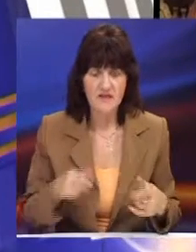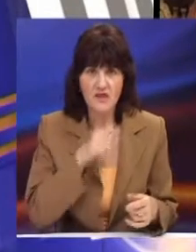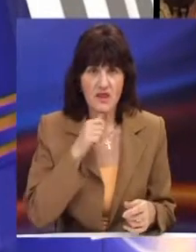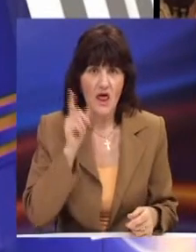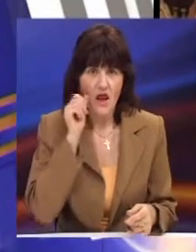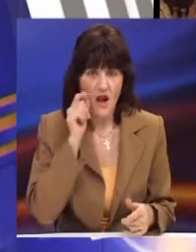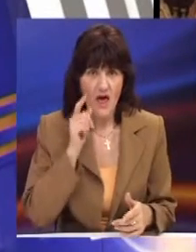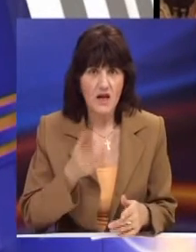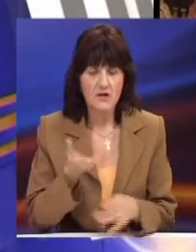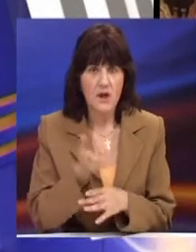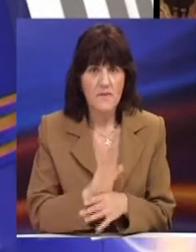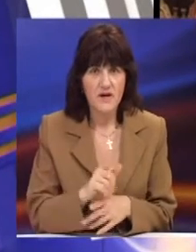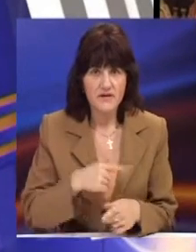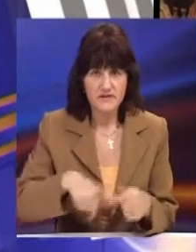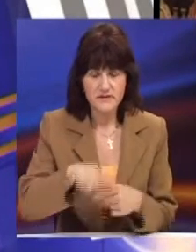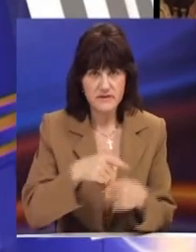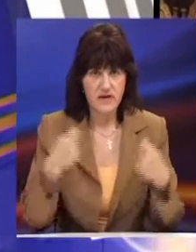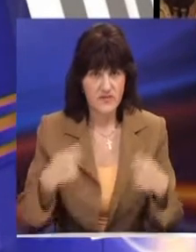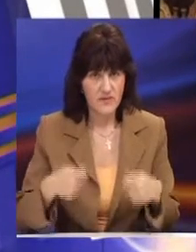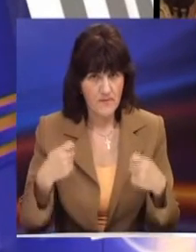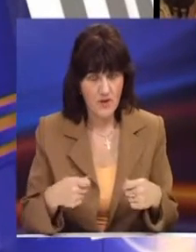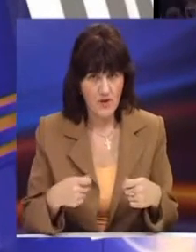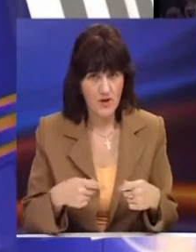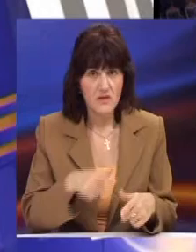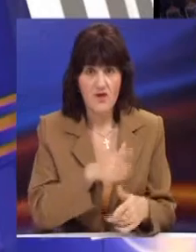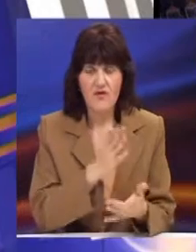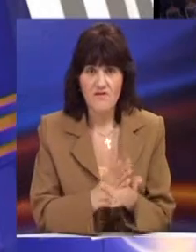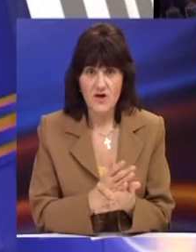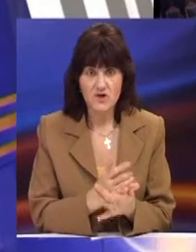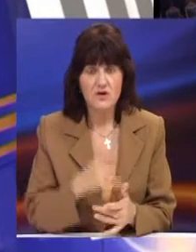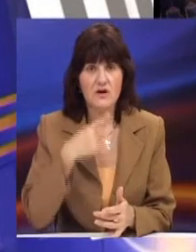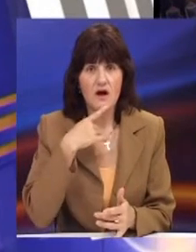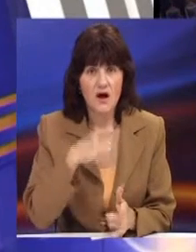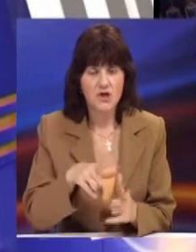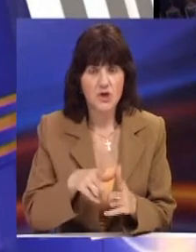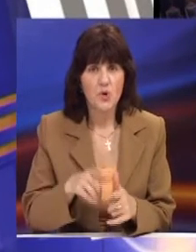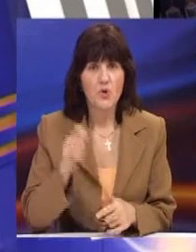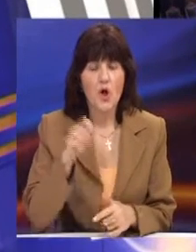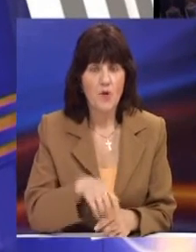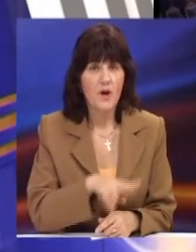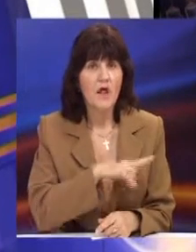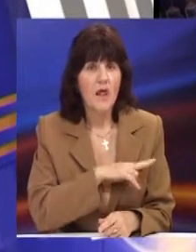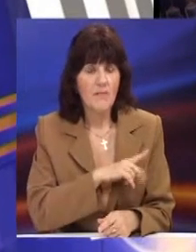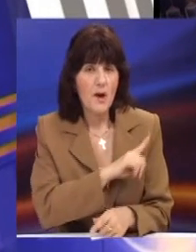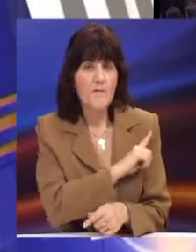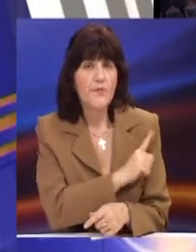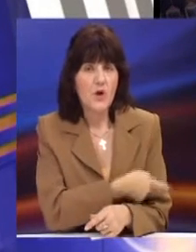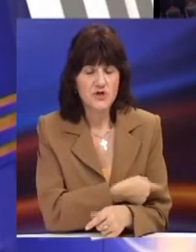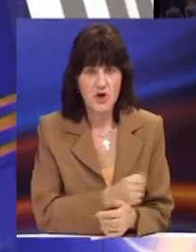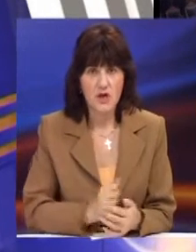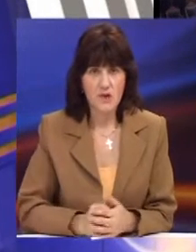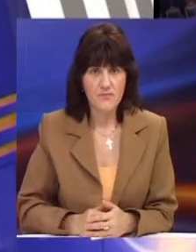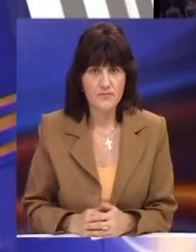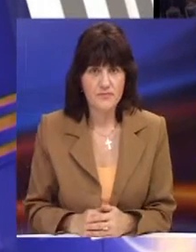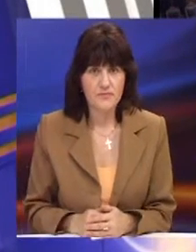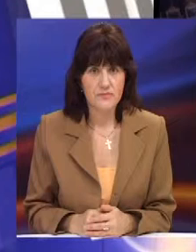narodni poslanik sa liste oko DS-a. Sa druge strane, DS već sada najavljuje da će u odborničkoj grupi imati pojačanja.